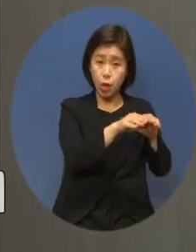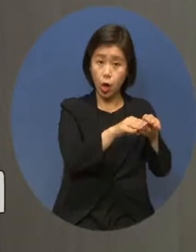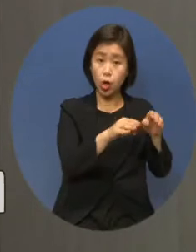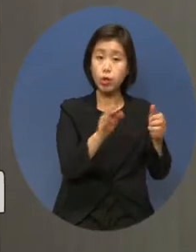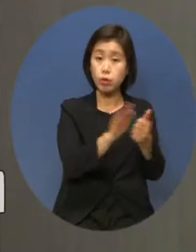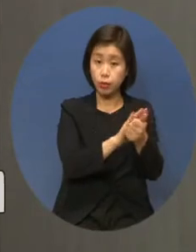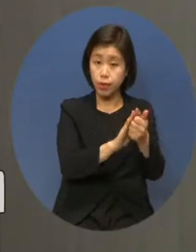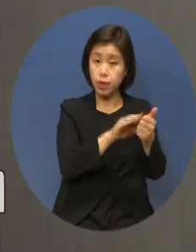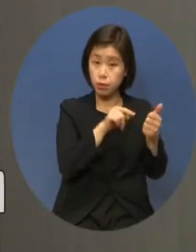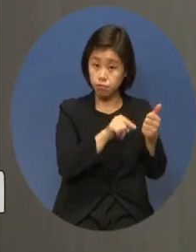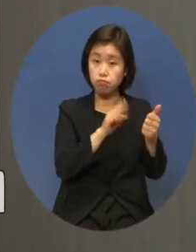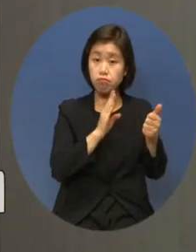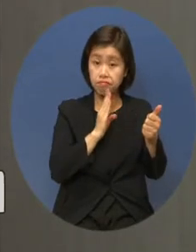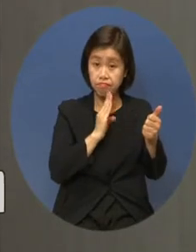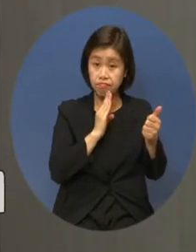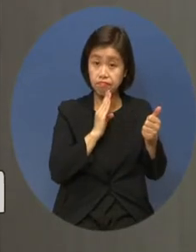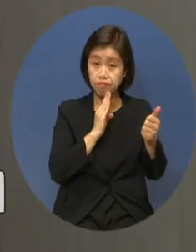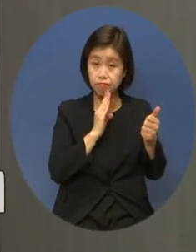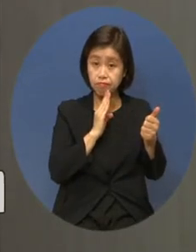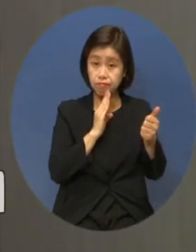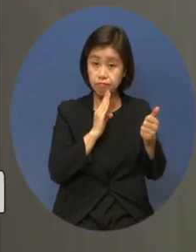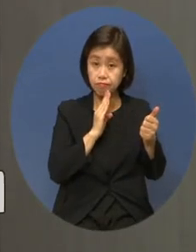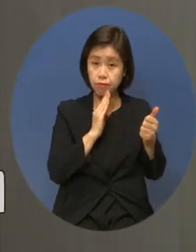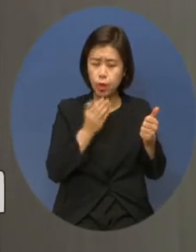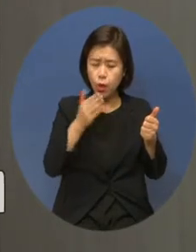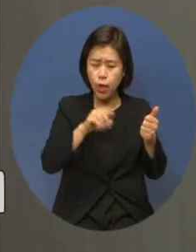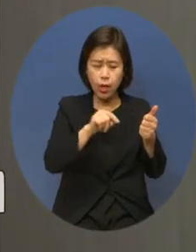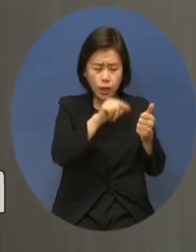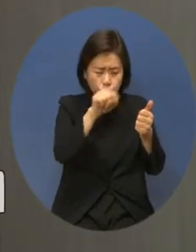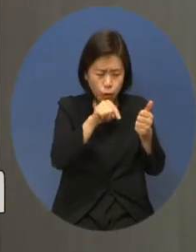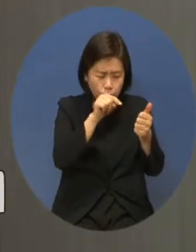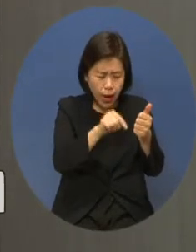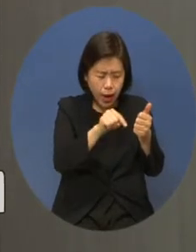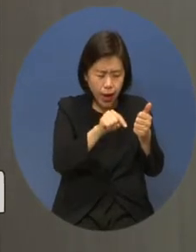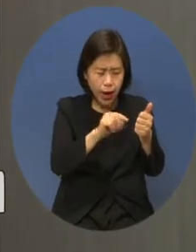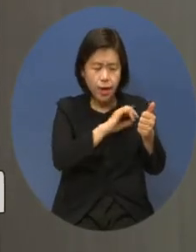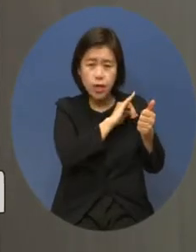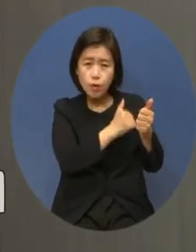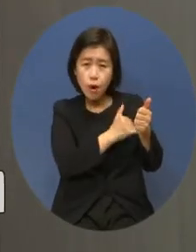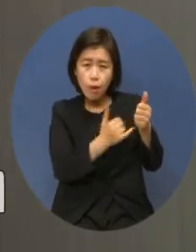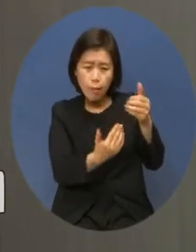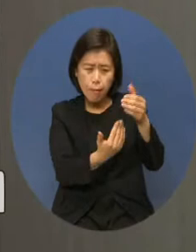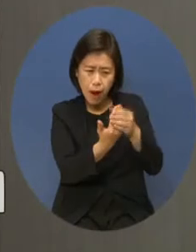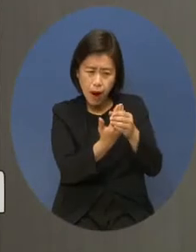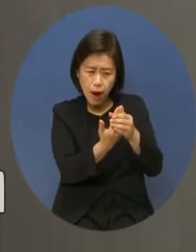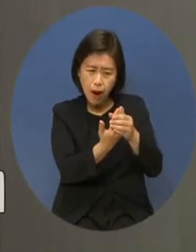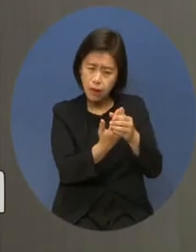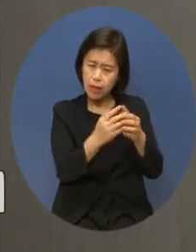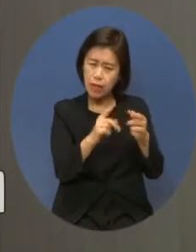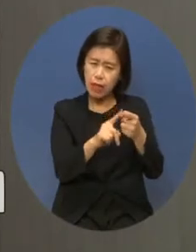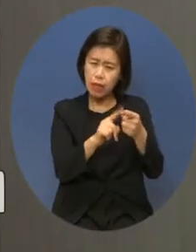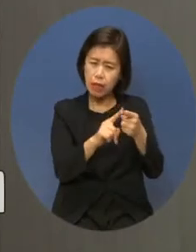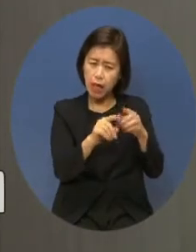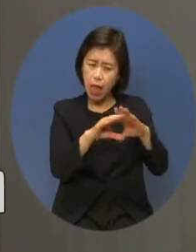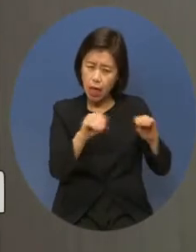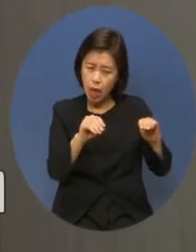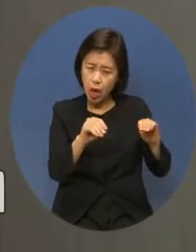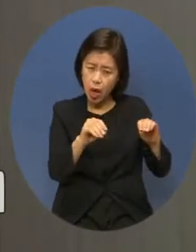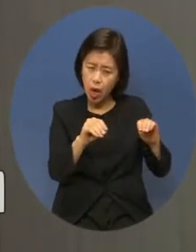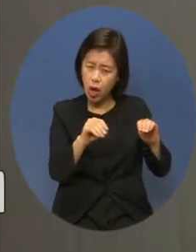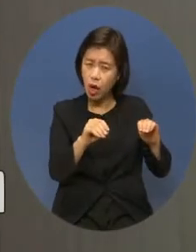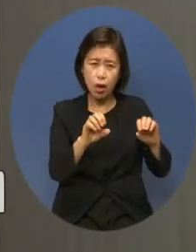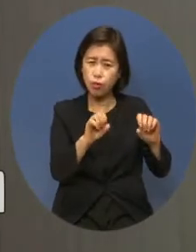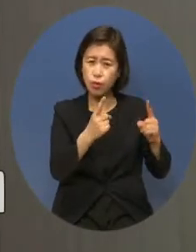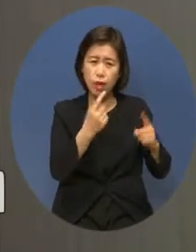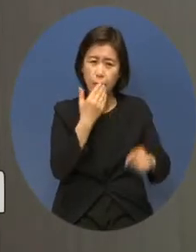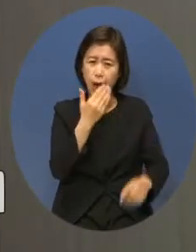서비스다. 복지 서비스다라고 규정하면서 그 안에서 인권 침해가 일어나는 걸 막아야 된다라고 얘기하는 건 약간 체계상의 그 안에서 어떤 모순이